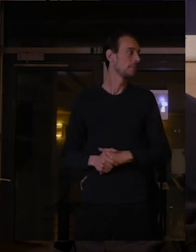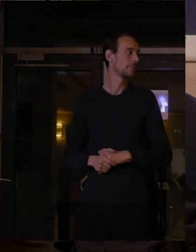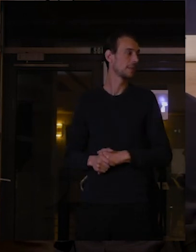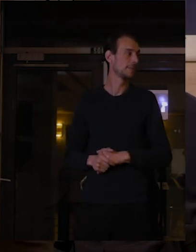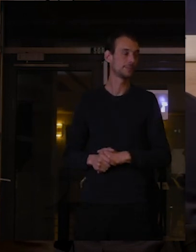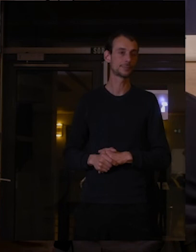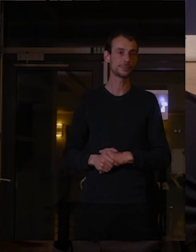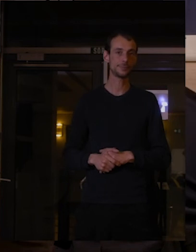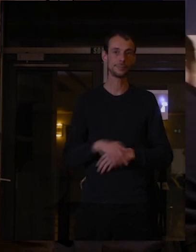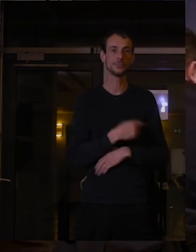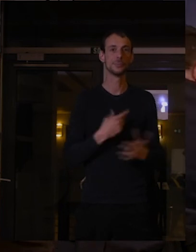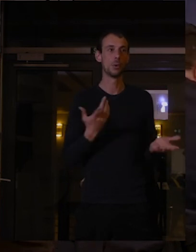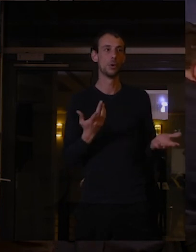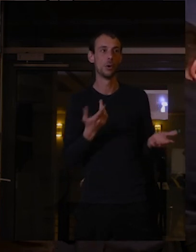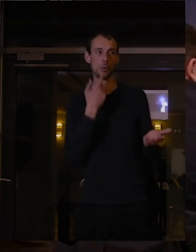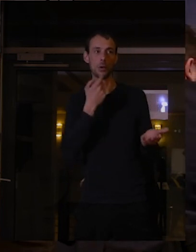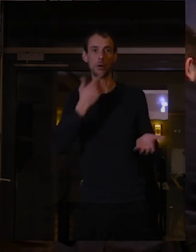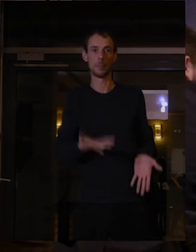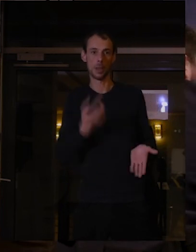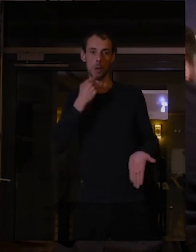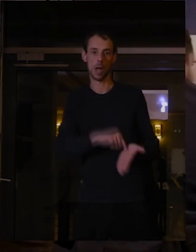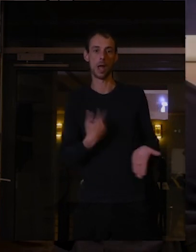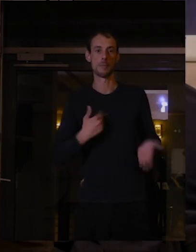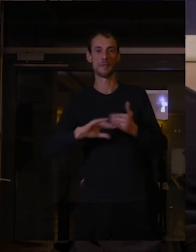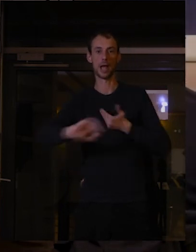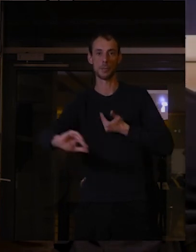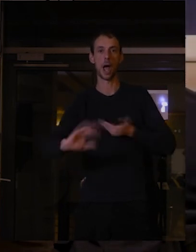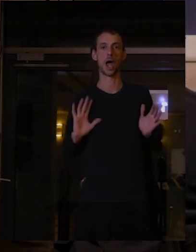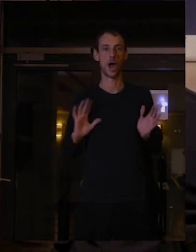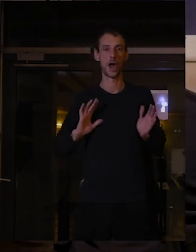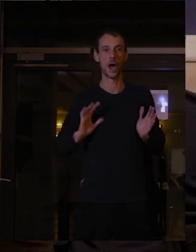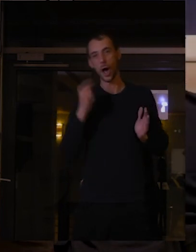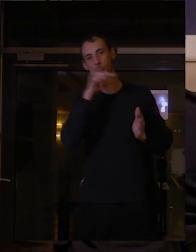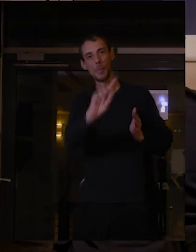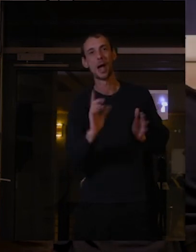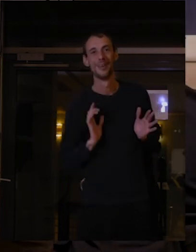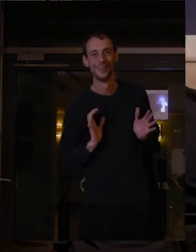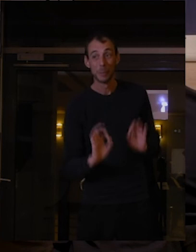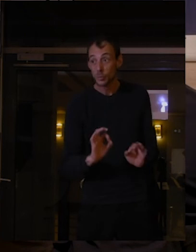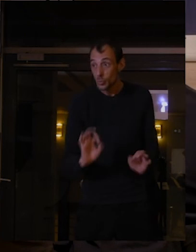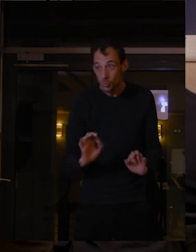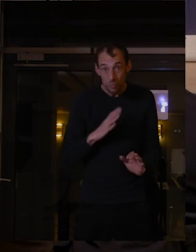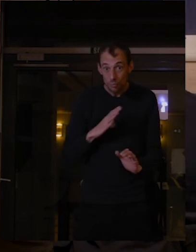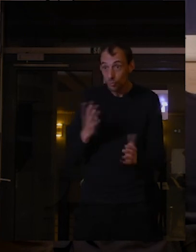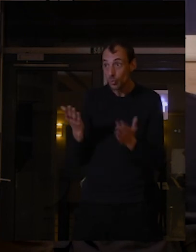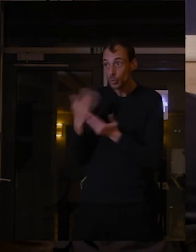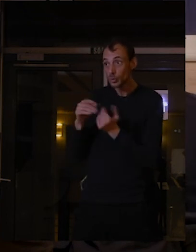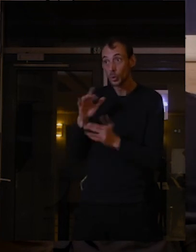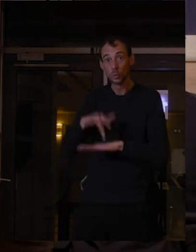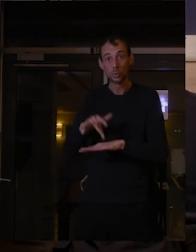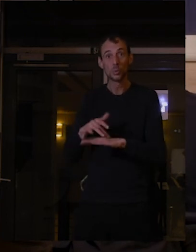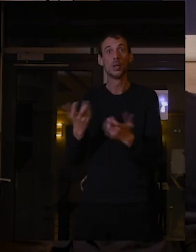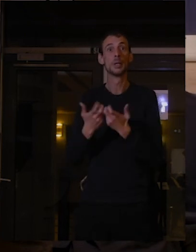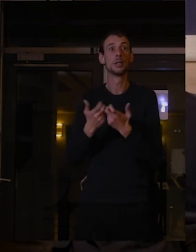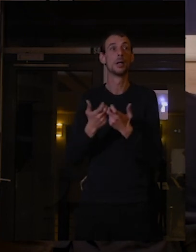À l'heure actuelle, je préfère qu'on reste de notre côté, on ne va pas se mentir, mais... Mais oui, et ça se fait. Je connais notamment le football gaélique, qui est un mélange